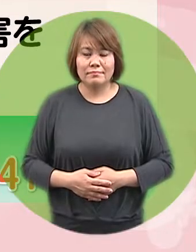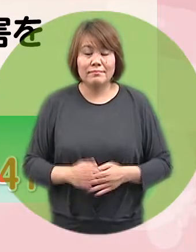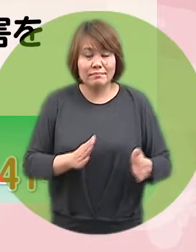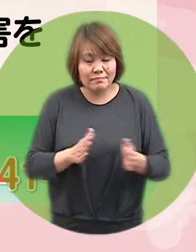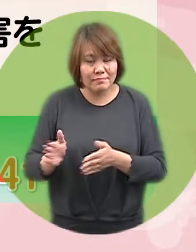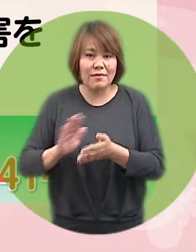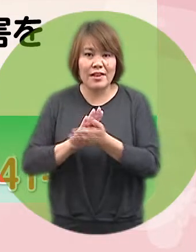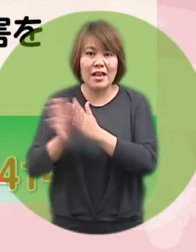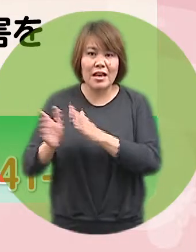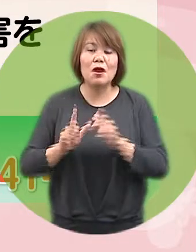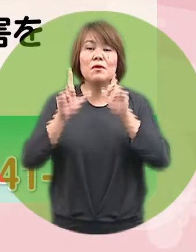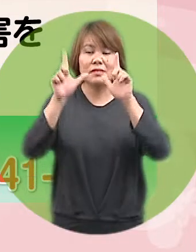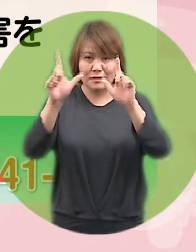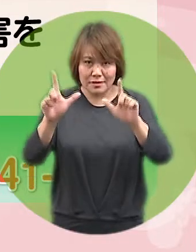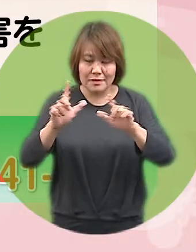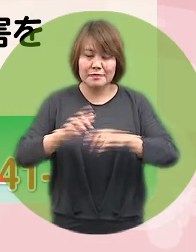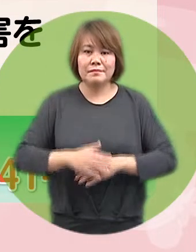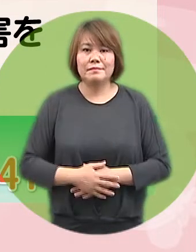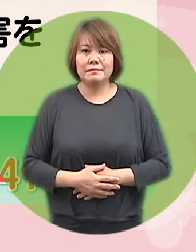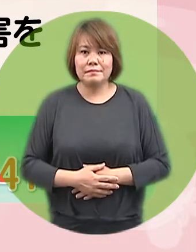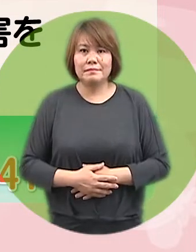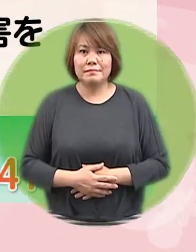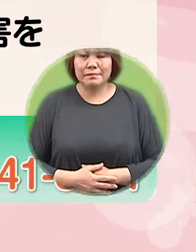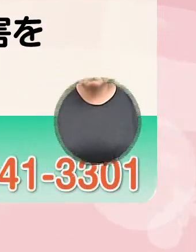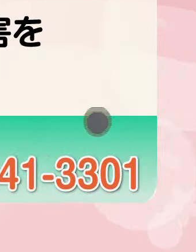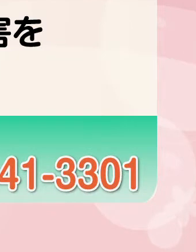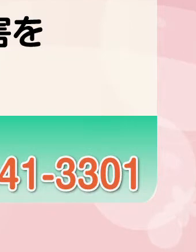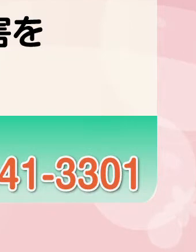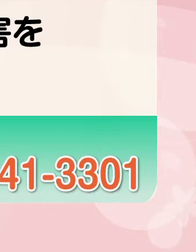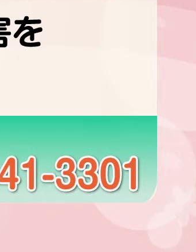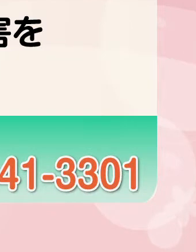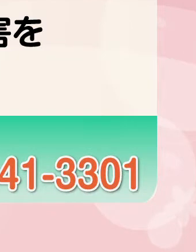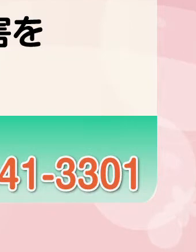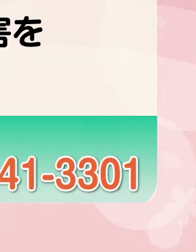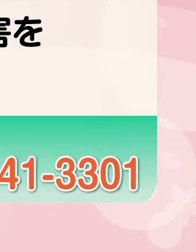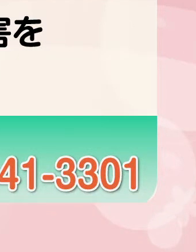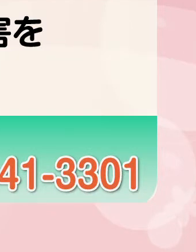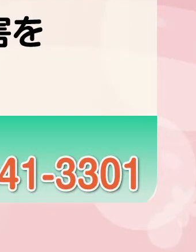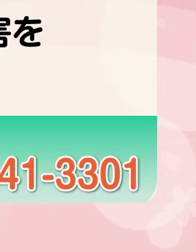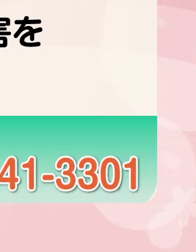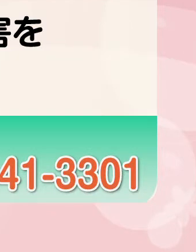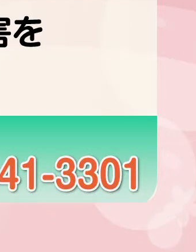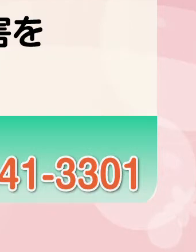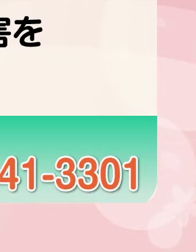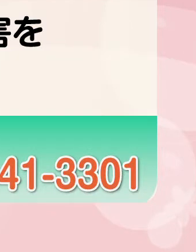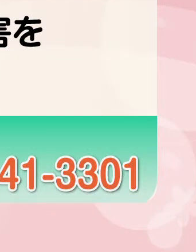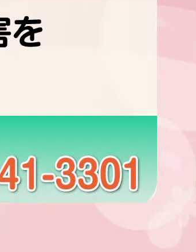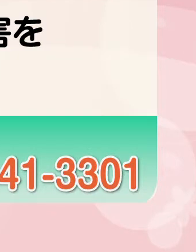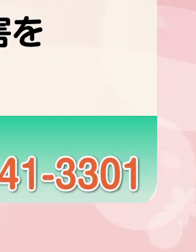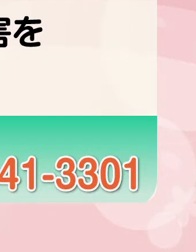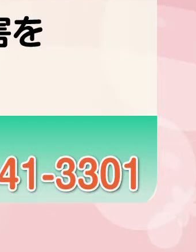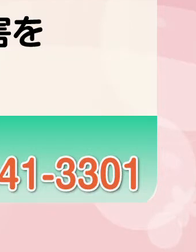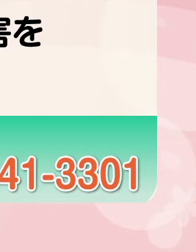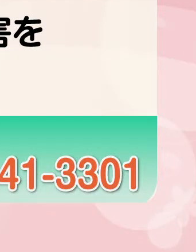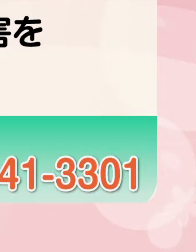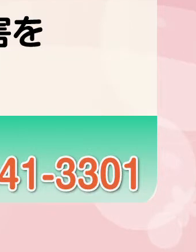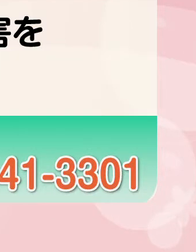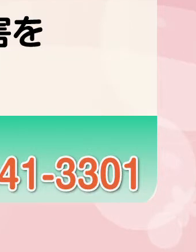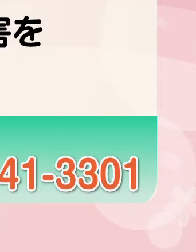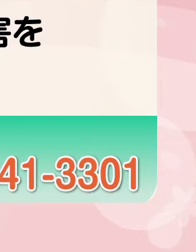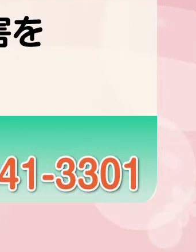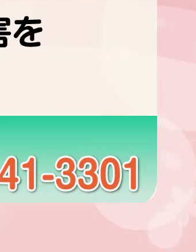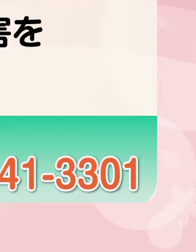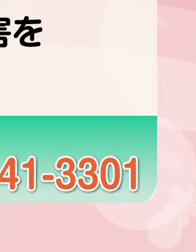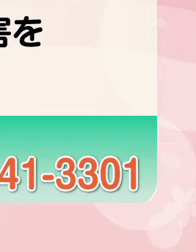続いて県からのお知らせです。県では7月12日土曜日に第14回沖縄